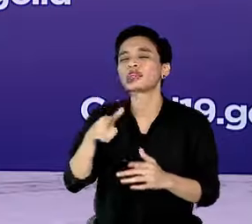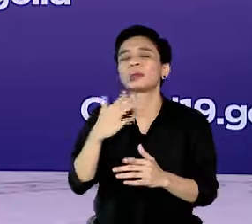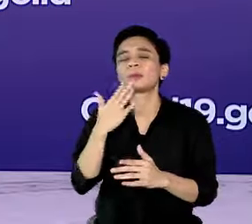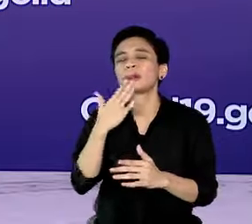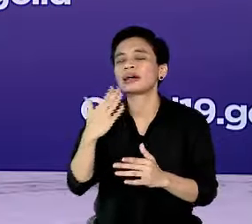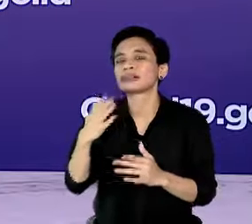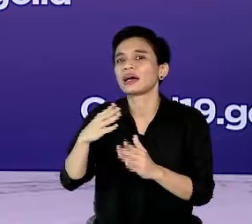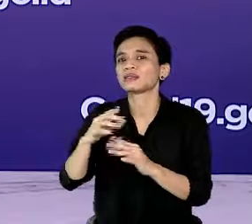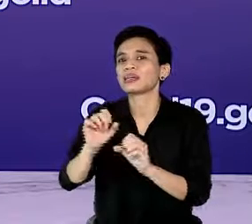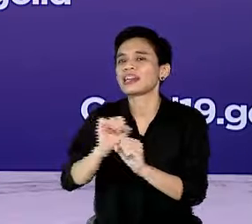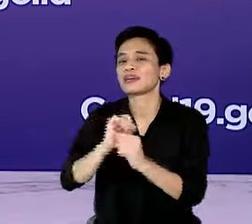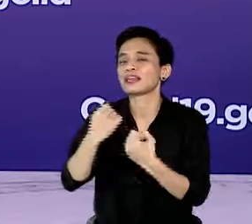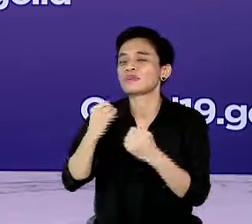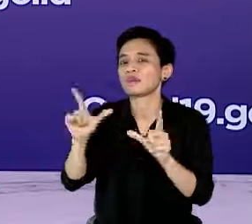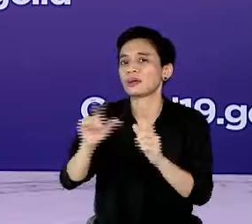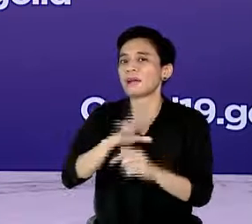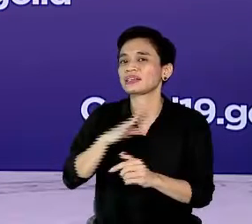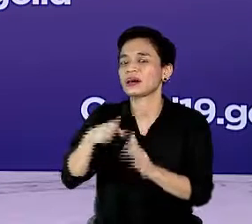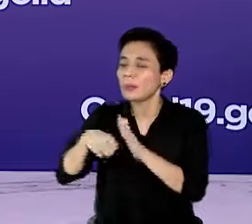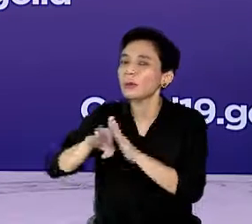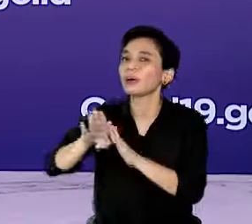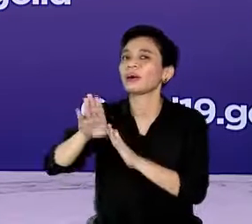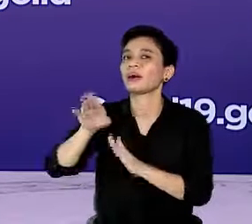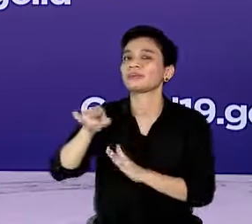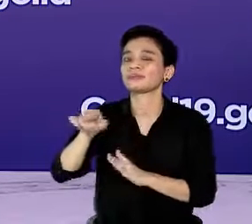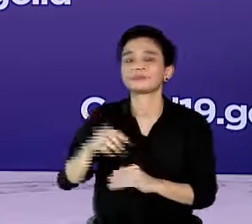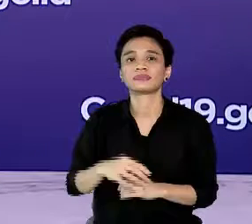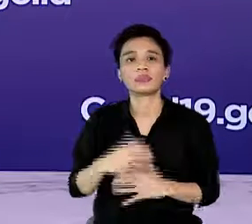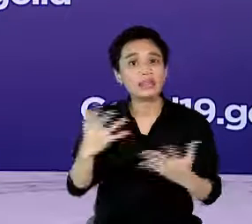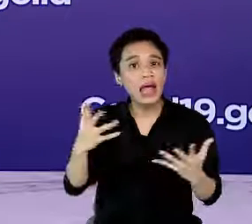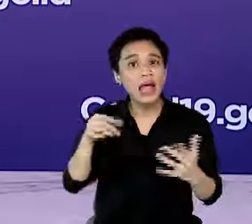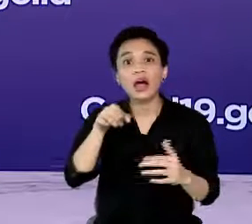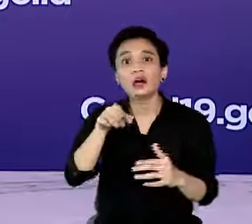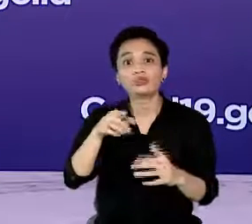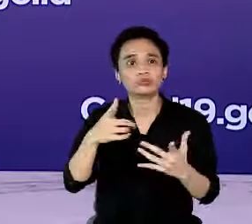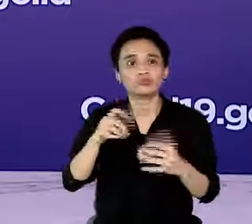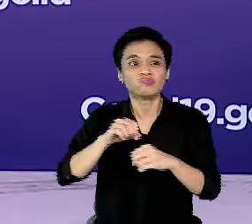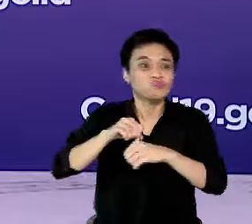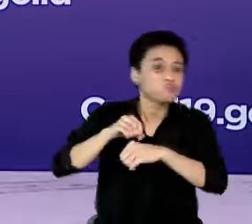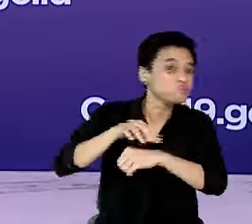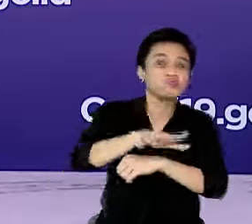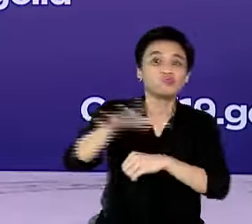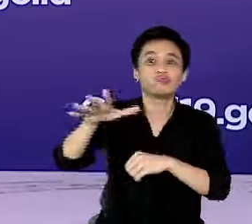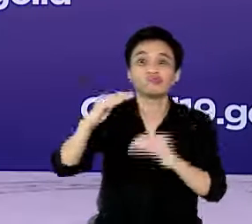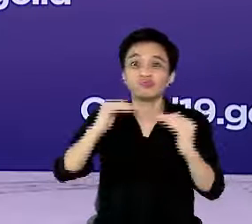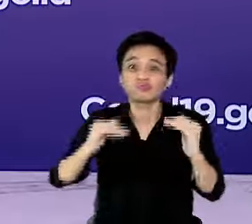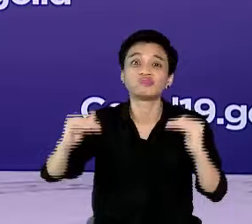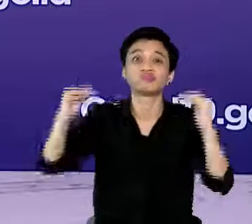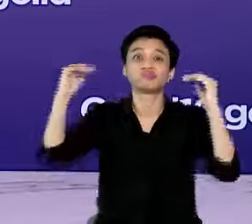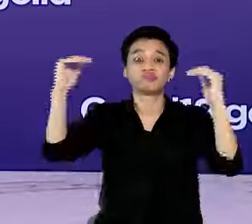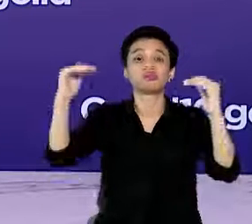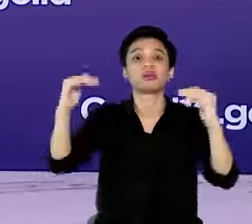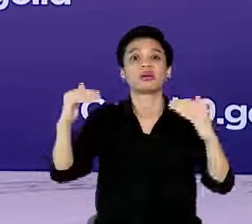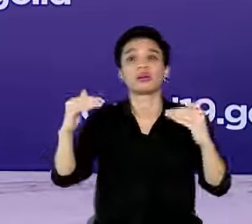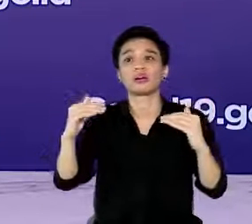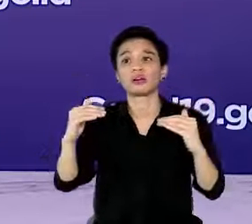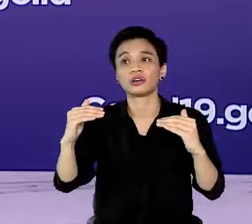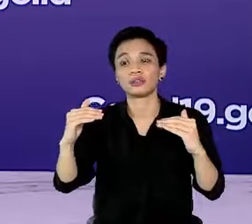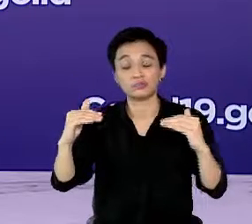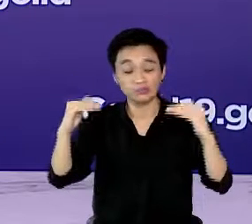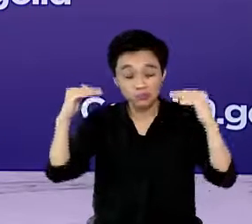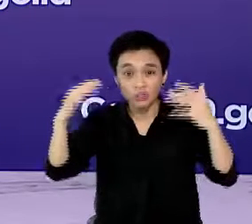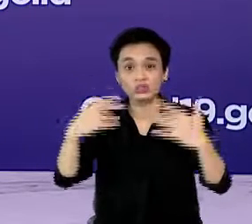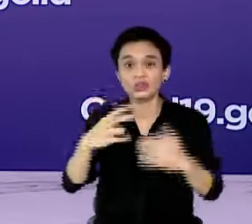terkait pada saat penularan tinggi dan kemudian juga dilakukan oleh tim sekuensing ketemu dengan